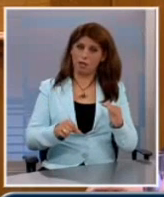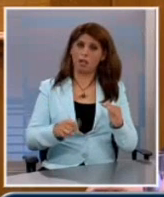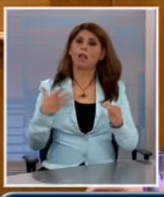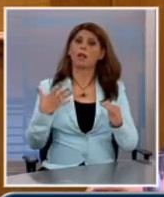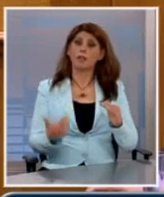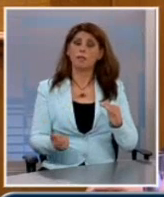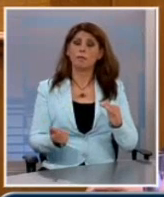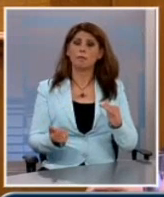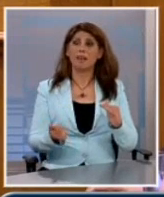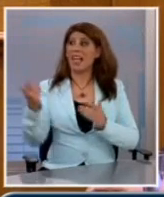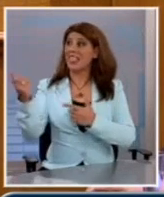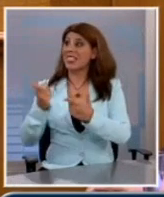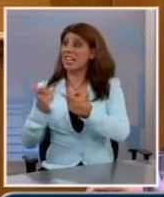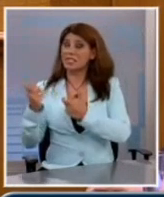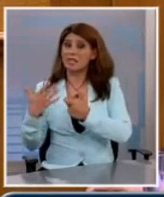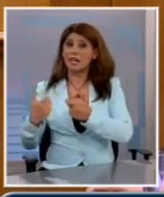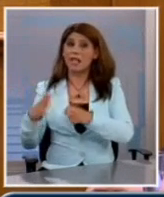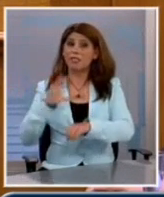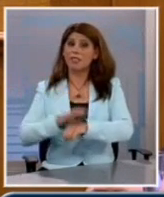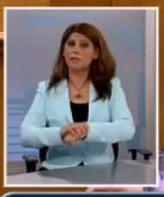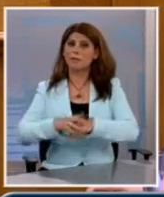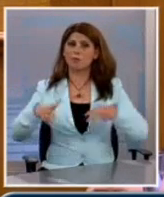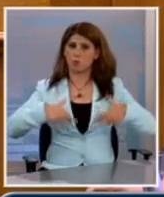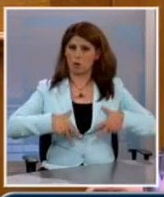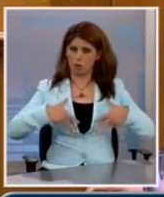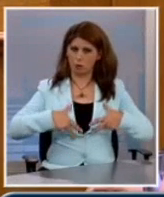στα χέρια των δανειστών δεσμεύσεις της ελληνικής πολιτείας